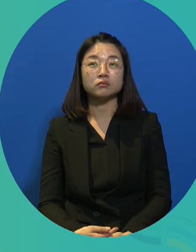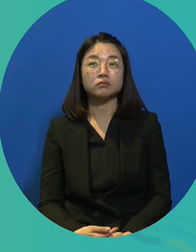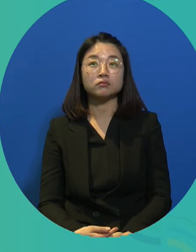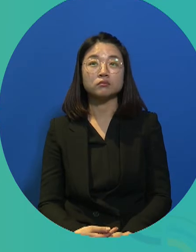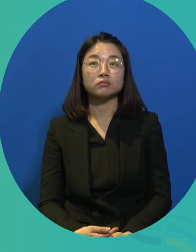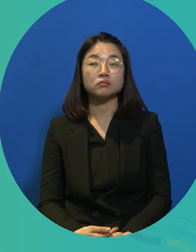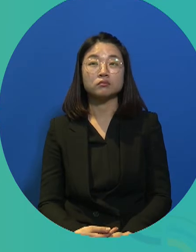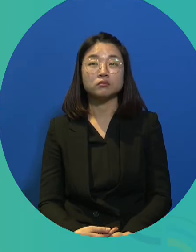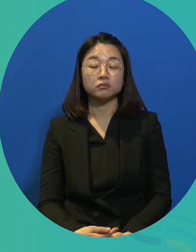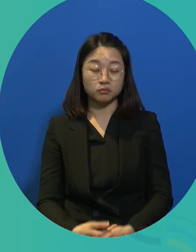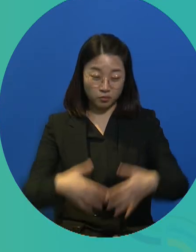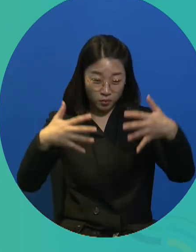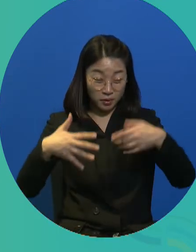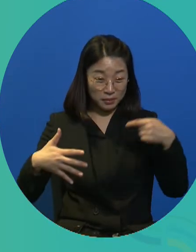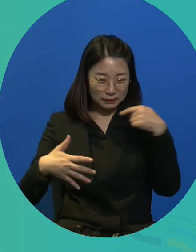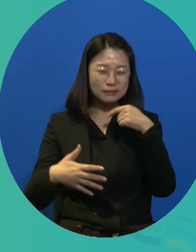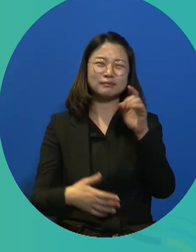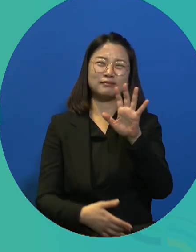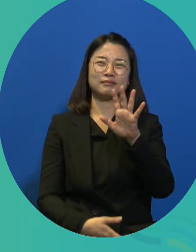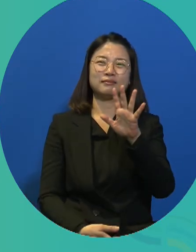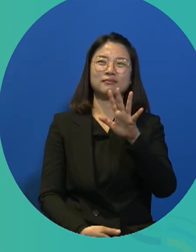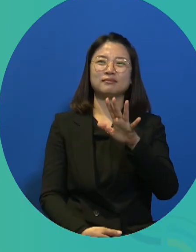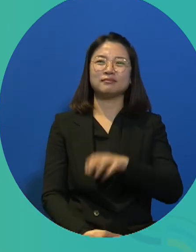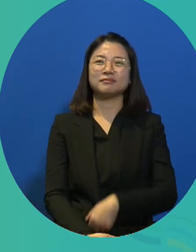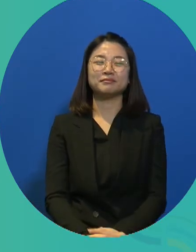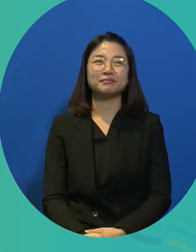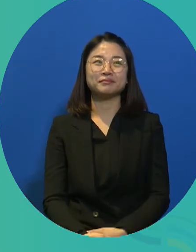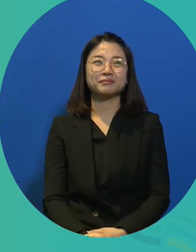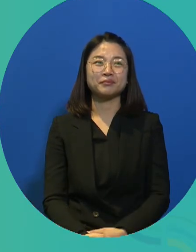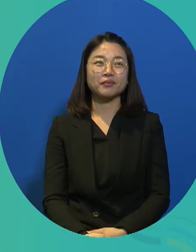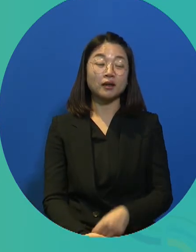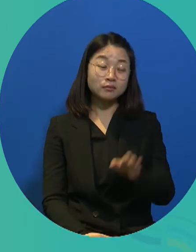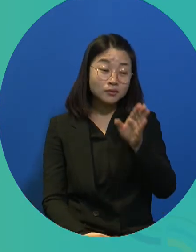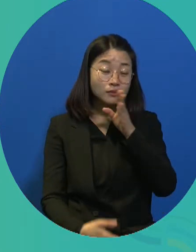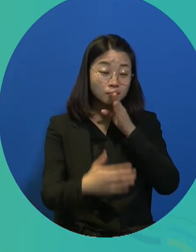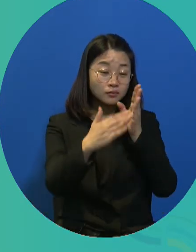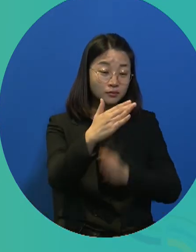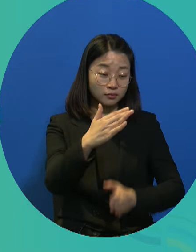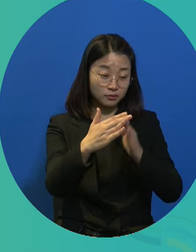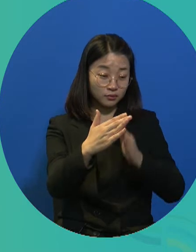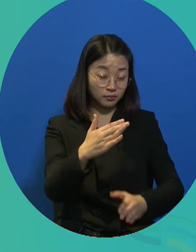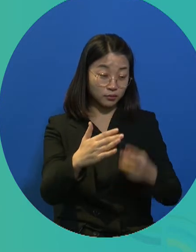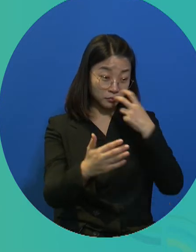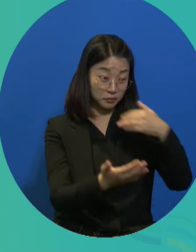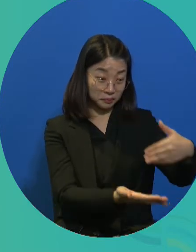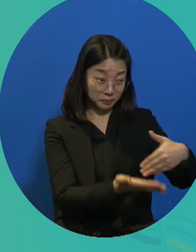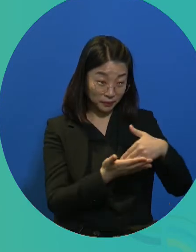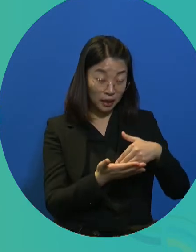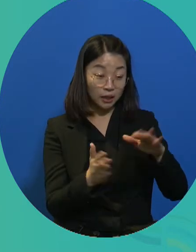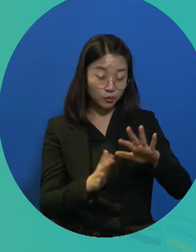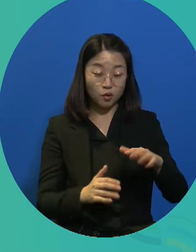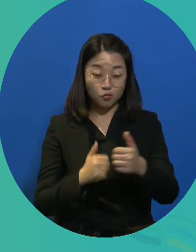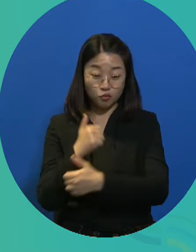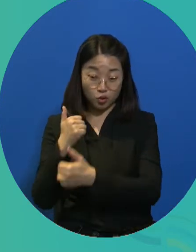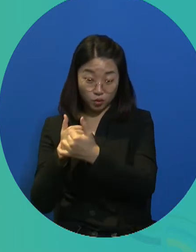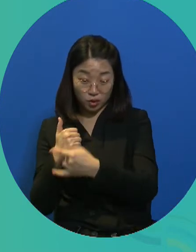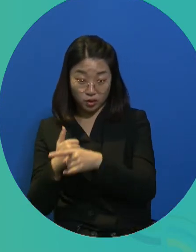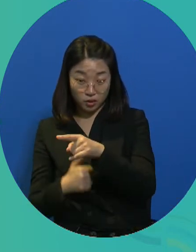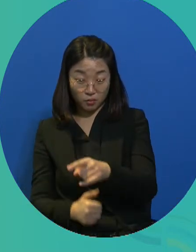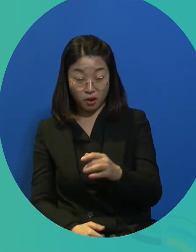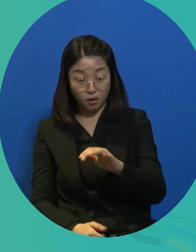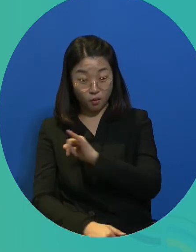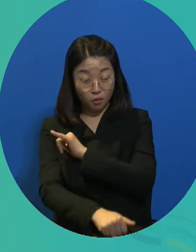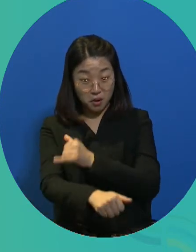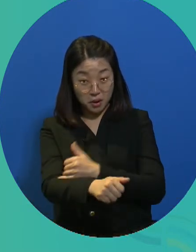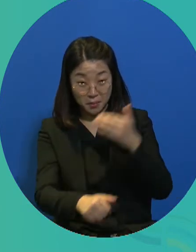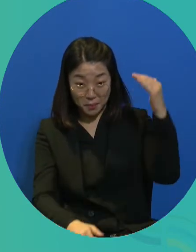많이 요구가 되지는 않습니다. 정식적인 청구가 필요하지는 않고 위원회가 권리침해 사실을 인지를